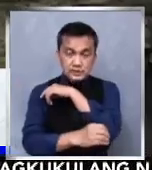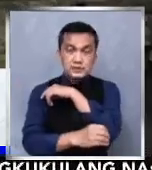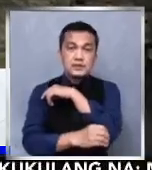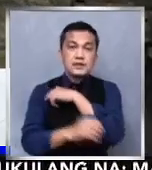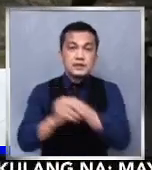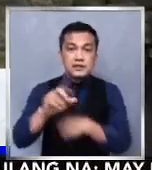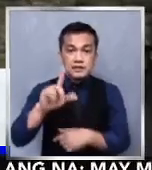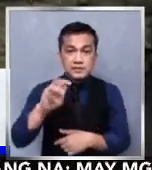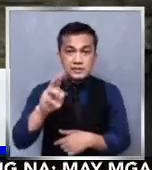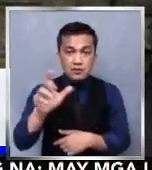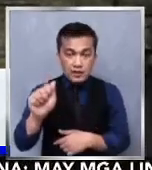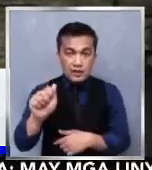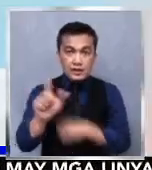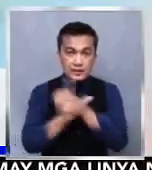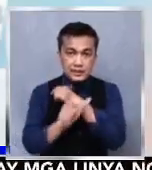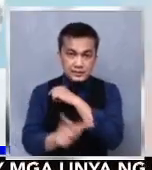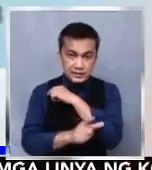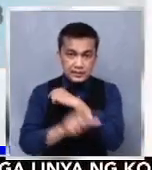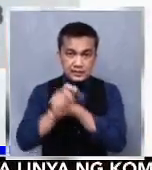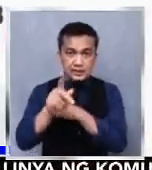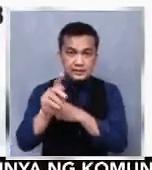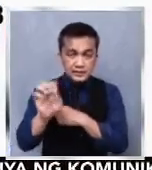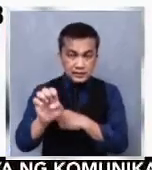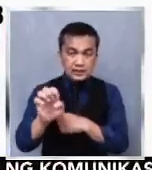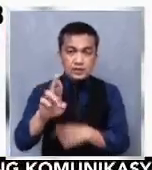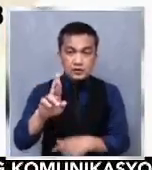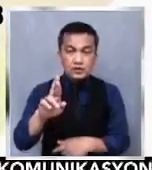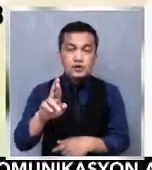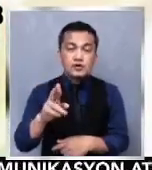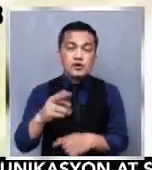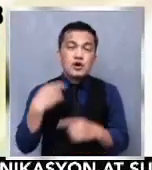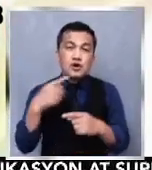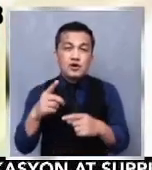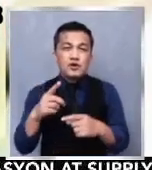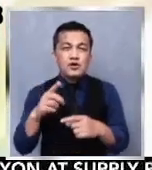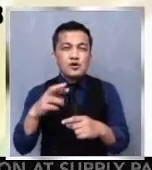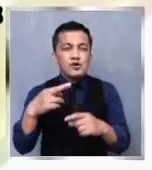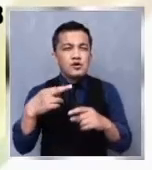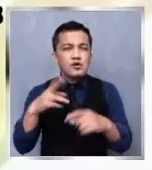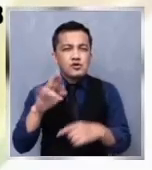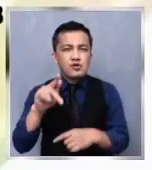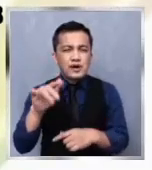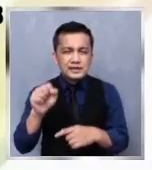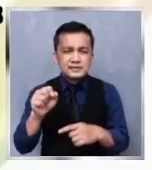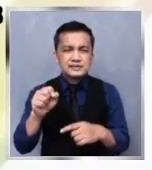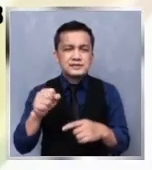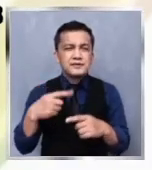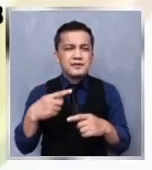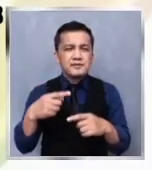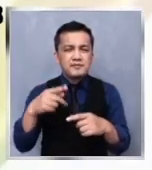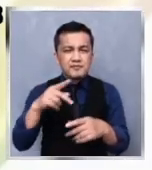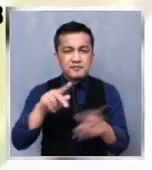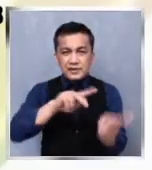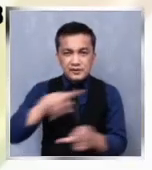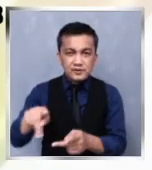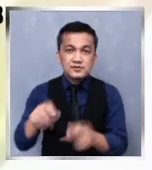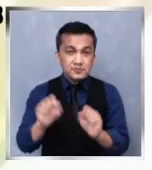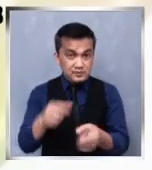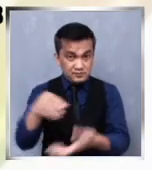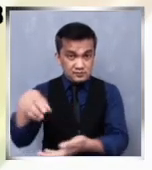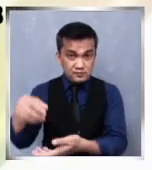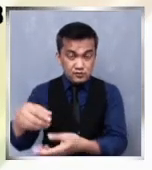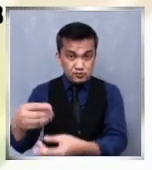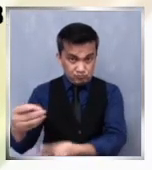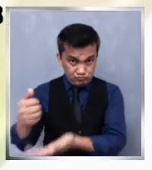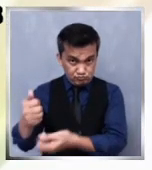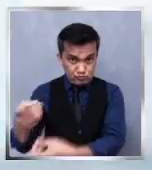at Rojas, Palawan. Sa mga nais pong magpahatid ng tulong, maaaring magdeposito sa mga bank account ng GMA Kapuso